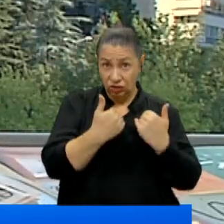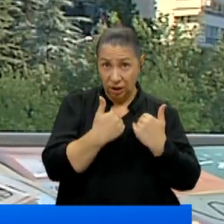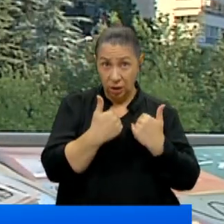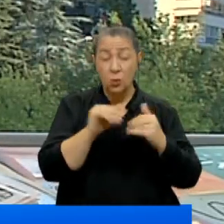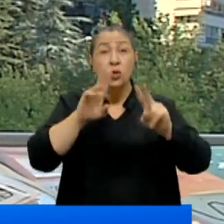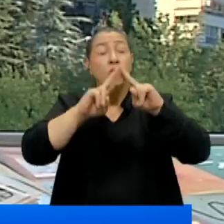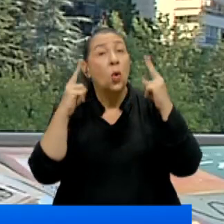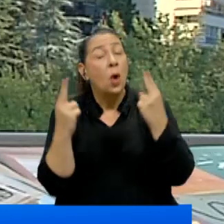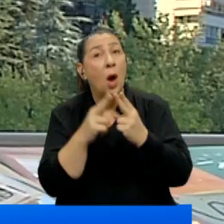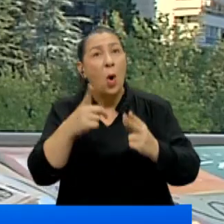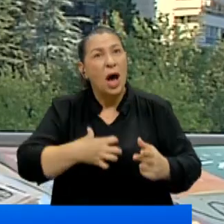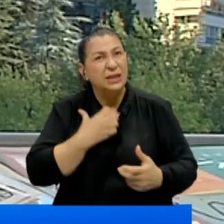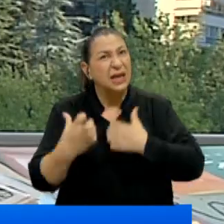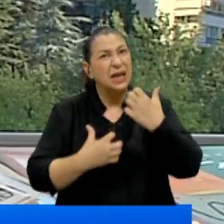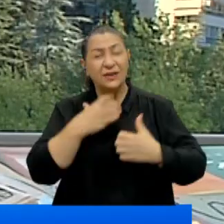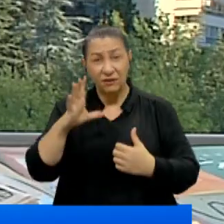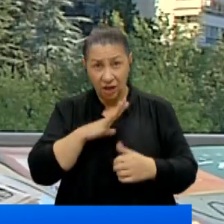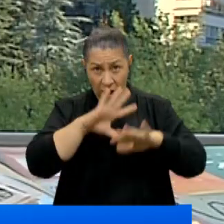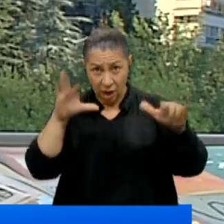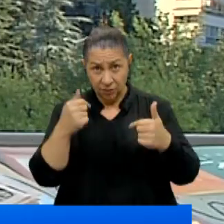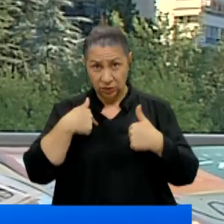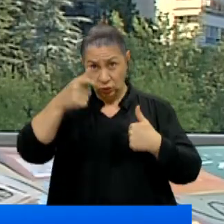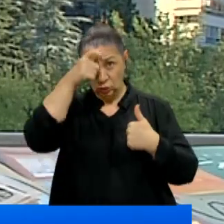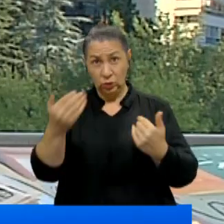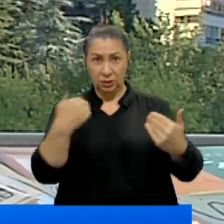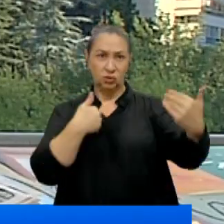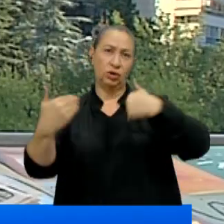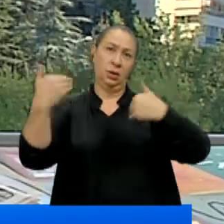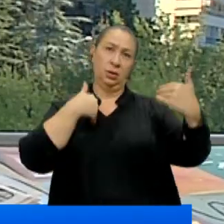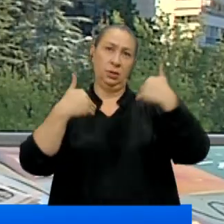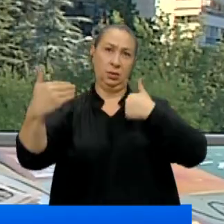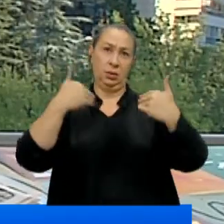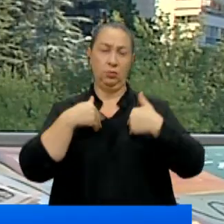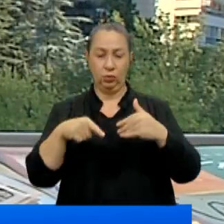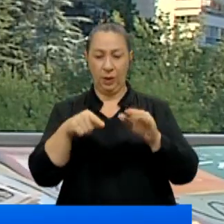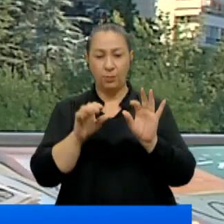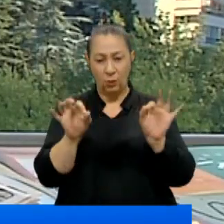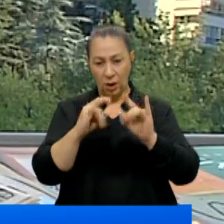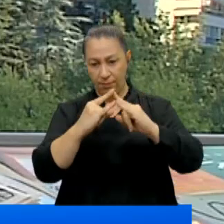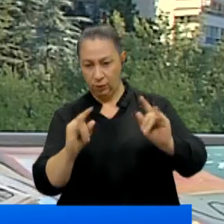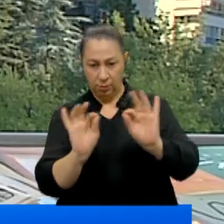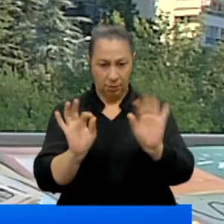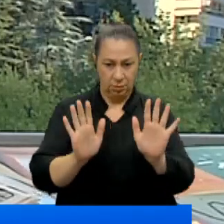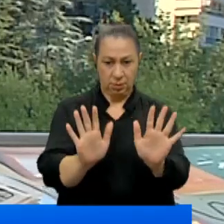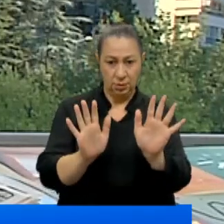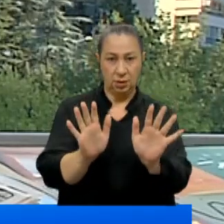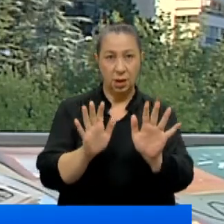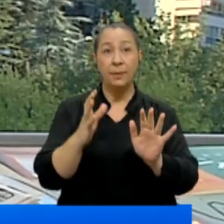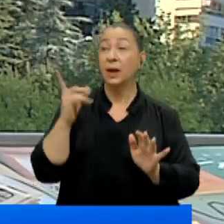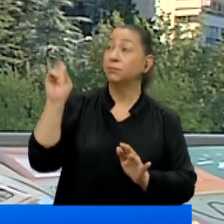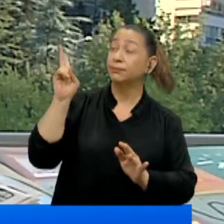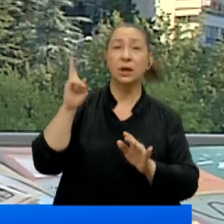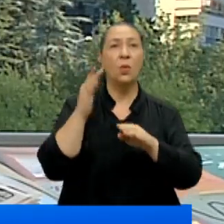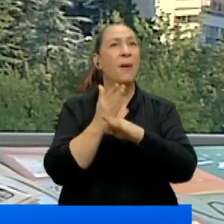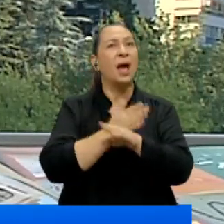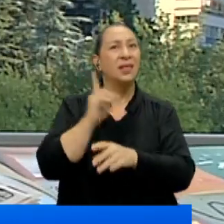Bütün dünyada o dram yaşanırken herkes bizim ülkemize gelecek. Burada bir tampon, bir kamp kurulacak ama kendi ülkelerine